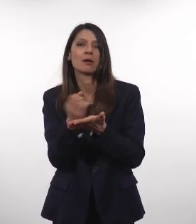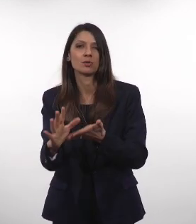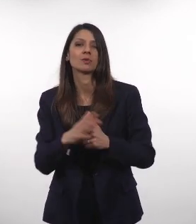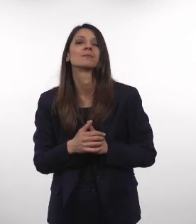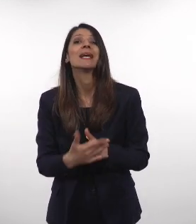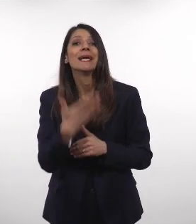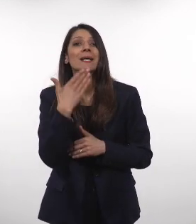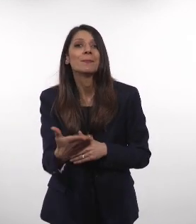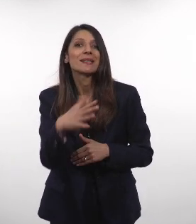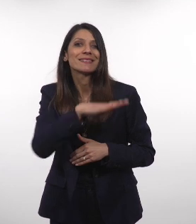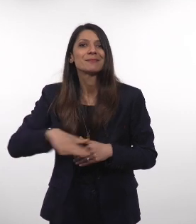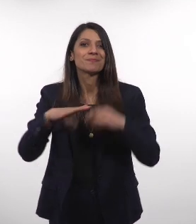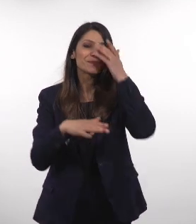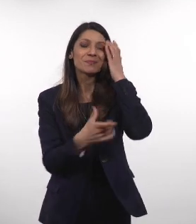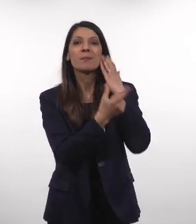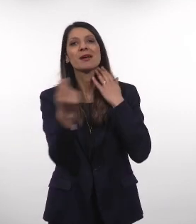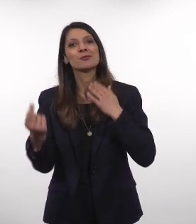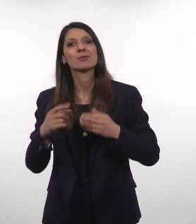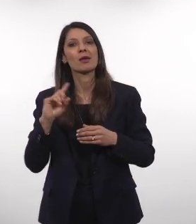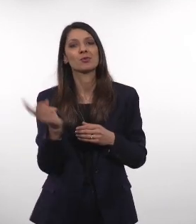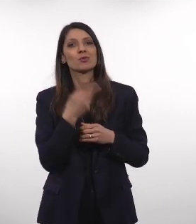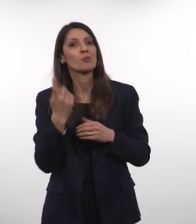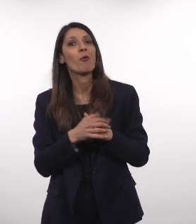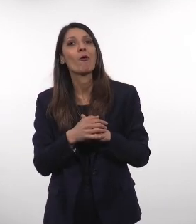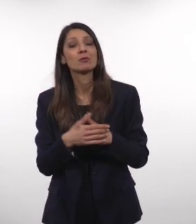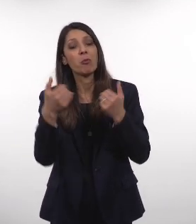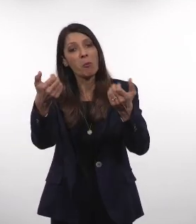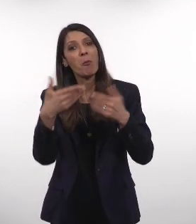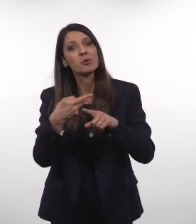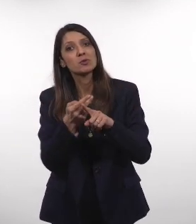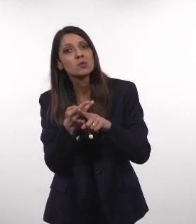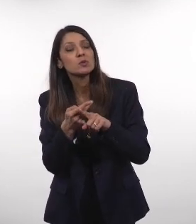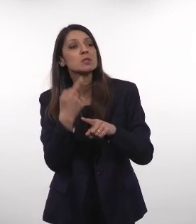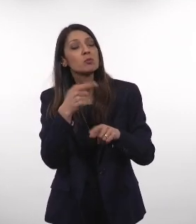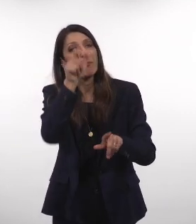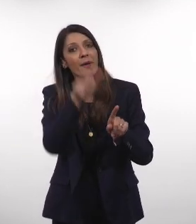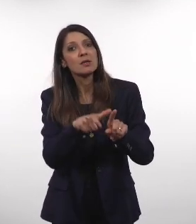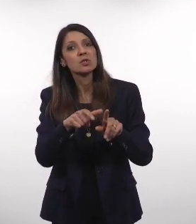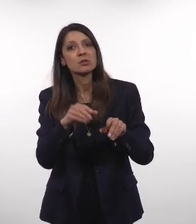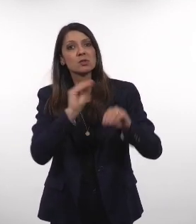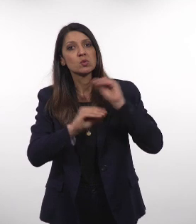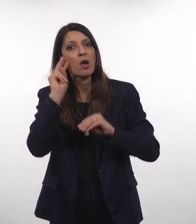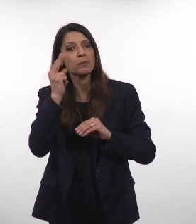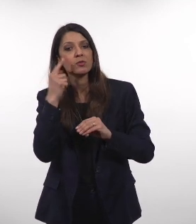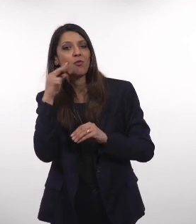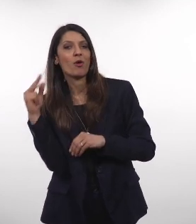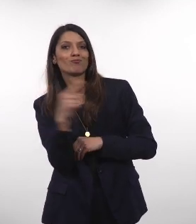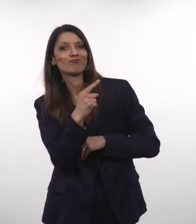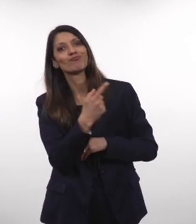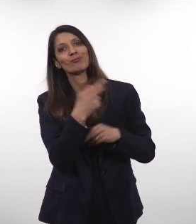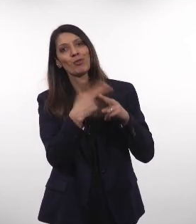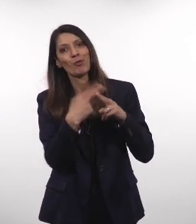à tous nos partenaires sans qui nous n'aurions pas pu vous proposer ces outils sur l'habituation aux soins que vous voyez là à l'écran. Merci à